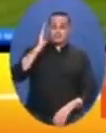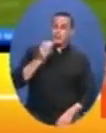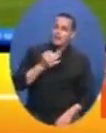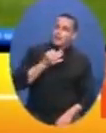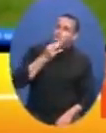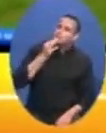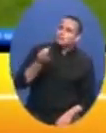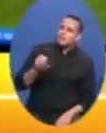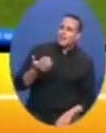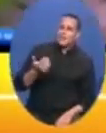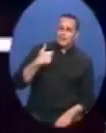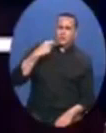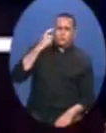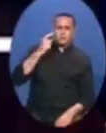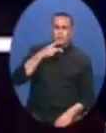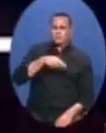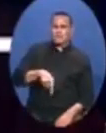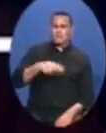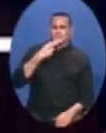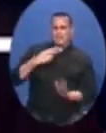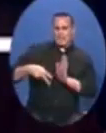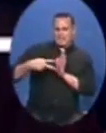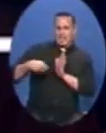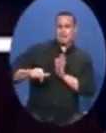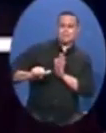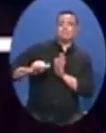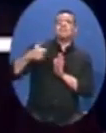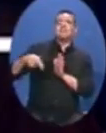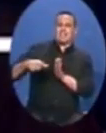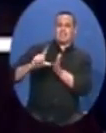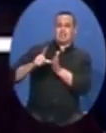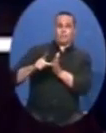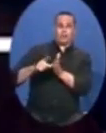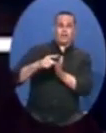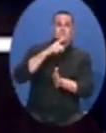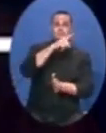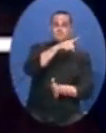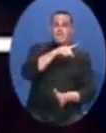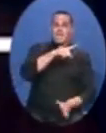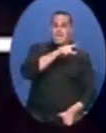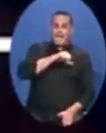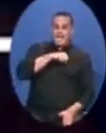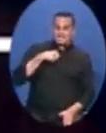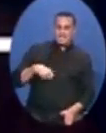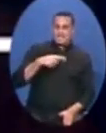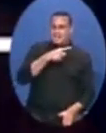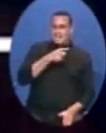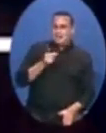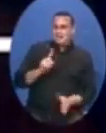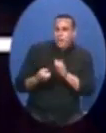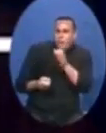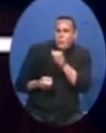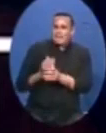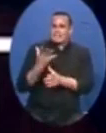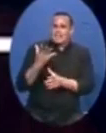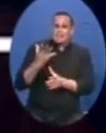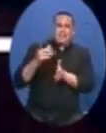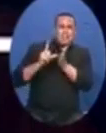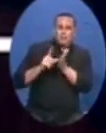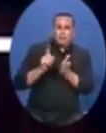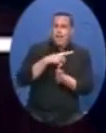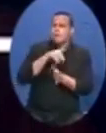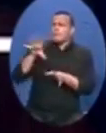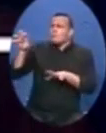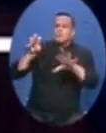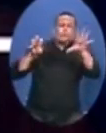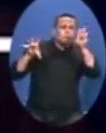מה, שוב, הקטר הסין, אנחנו יודעים, הקטר הישראלי הוא הטכנולוגיה. הסינים שאוהבים את טכנולוגיה. הם לא יצרני טכנולוגיה עילית חדשה, למרות שהם